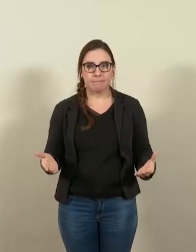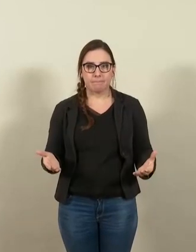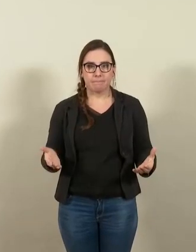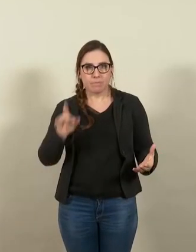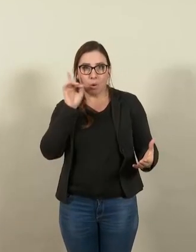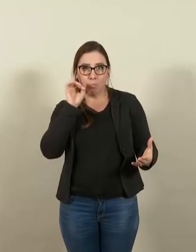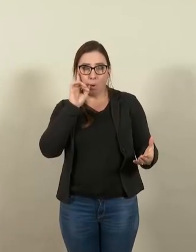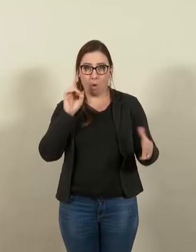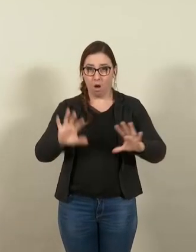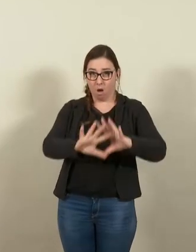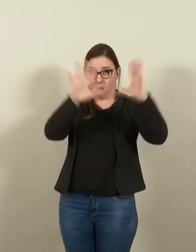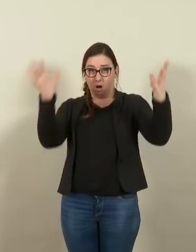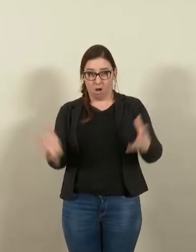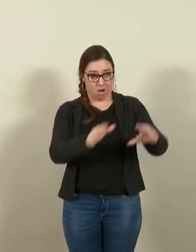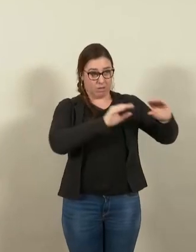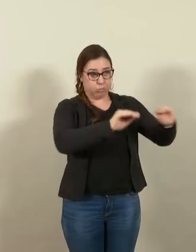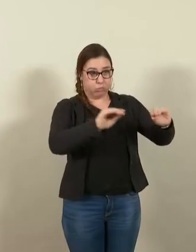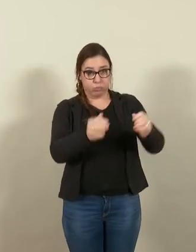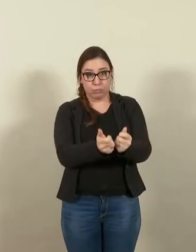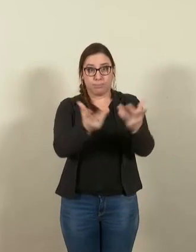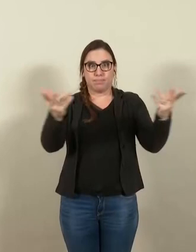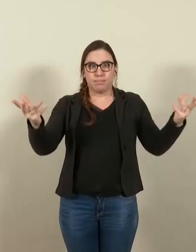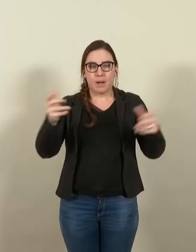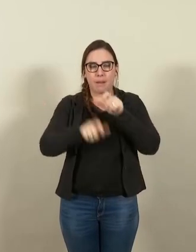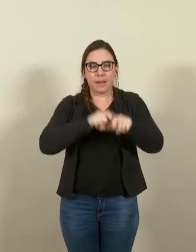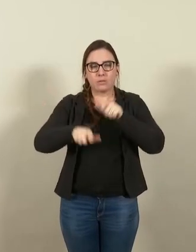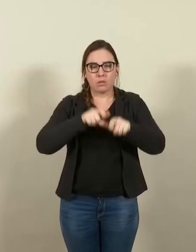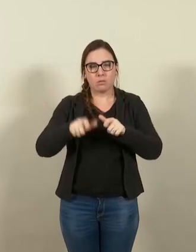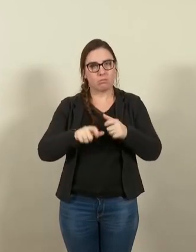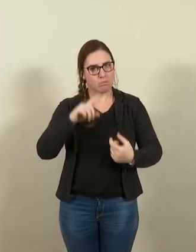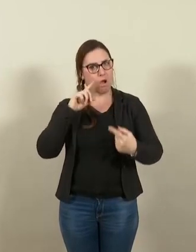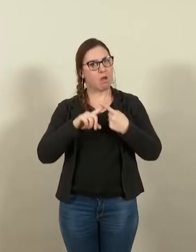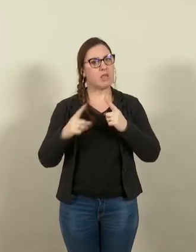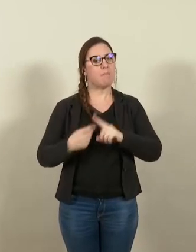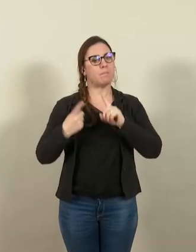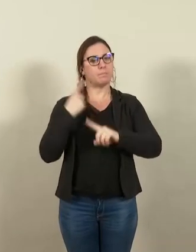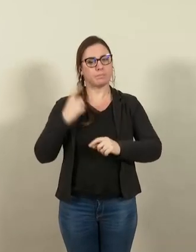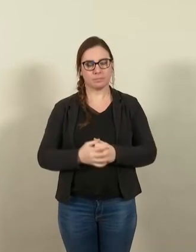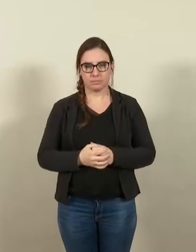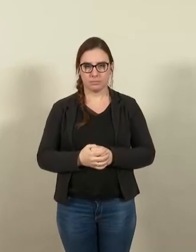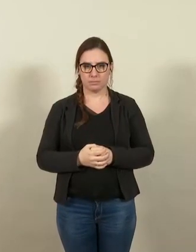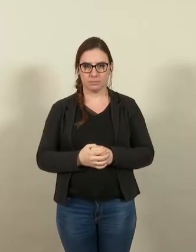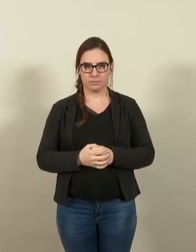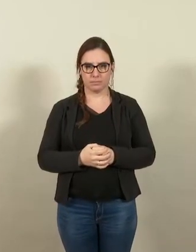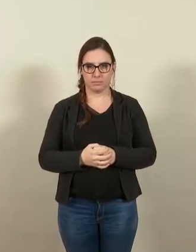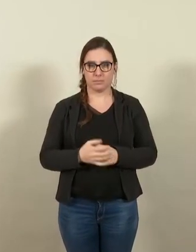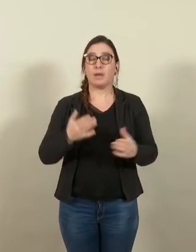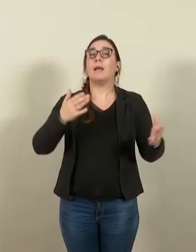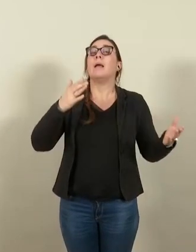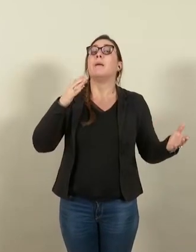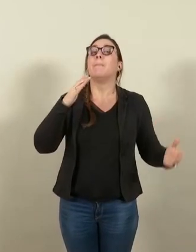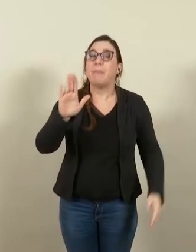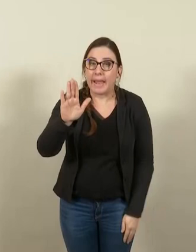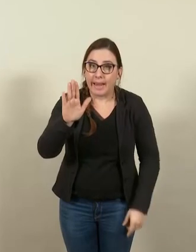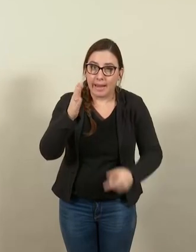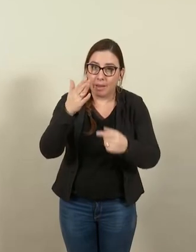vu du du nombre de personnes à former sur ces problématiques qui sont quand même assez importantes mais mais et